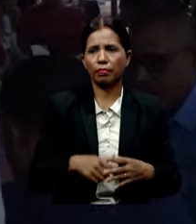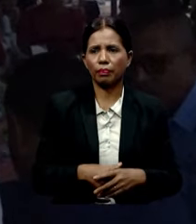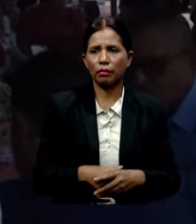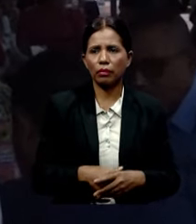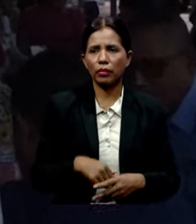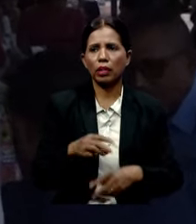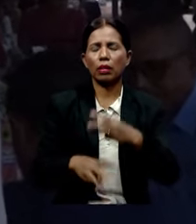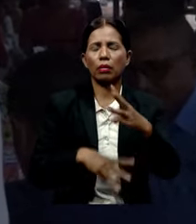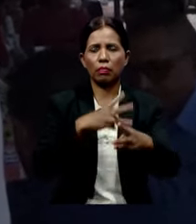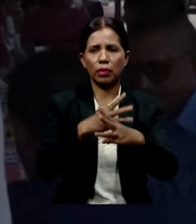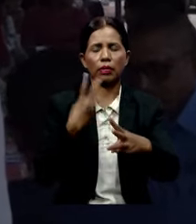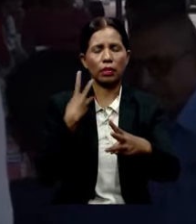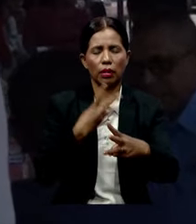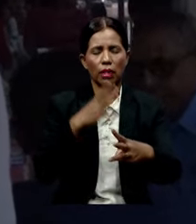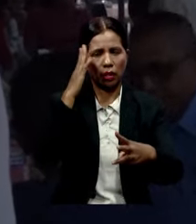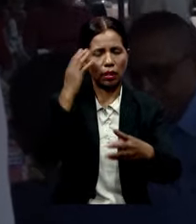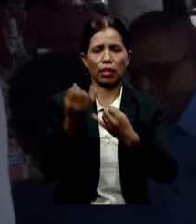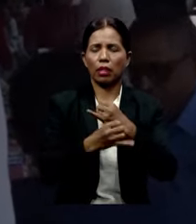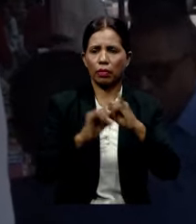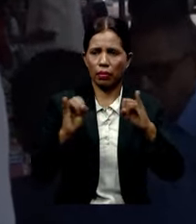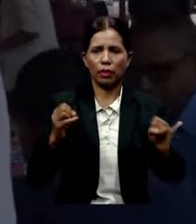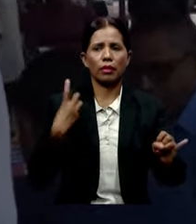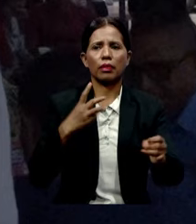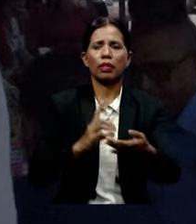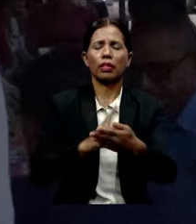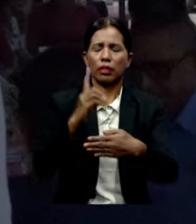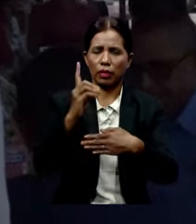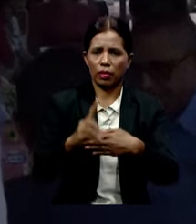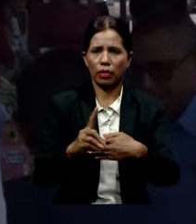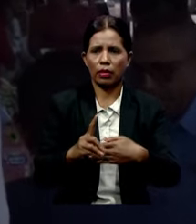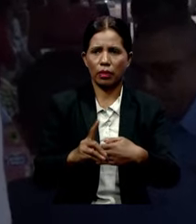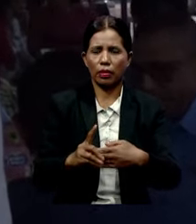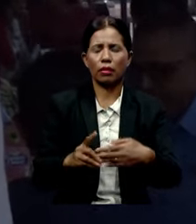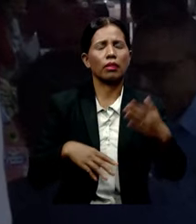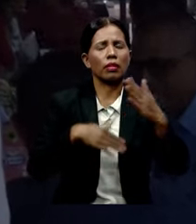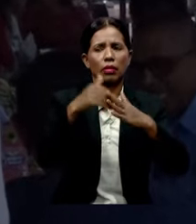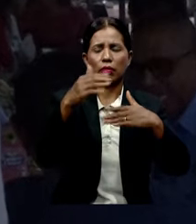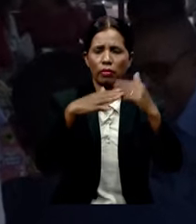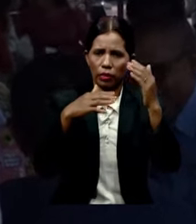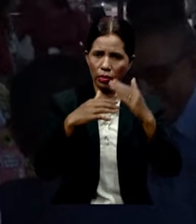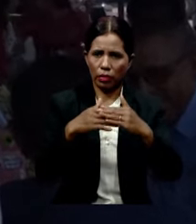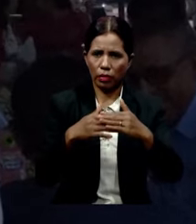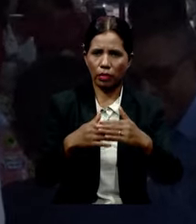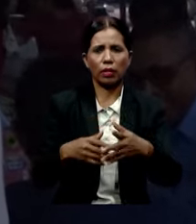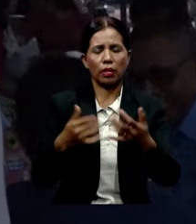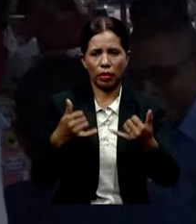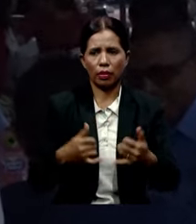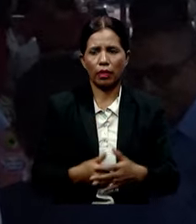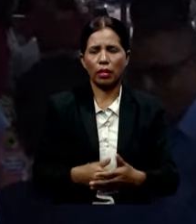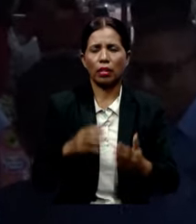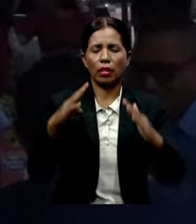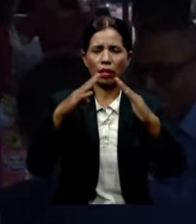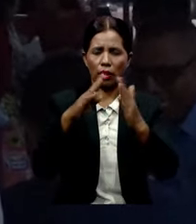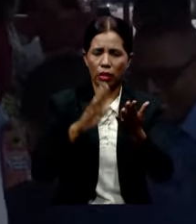mundu rekonyesi itu independensia itu desenvolvimento itu apa infrastruktura itu ne sekolah